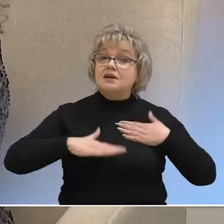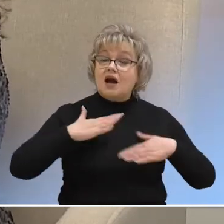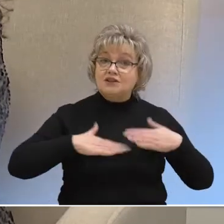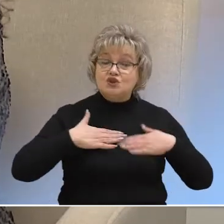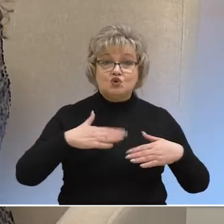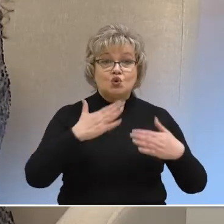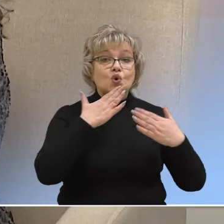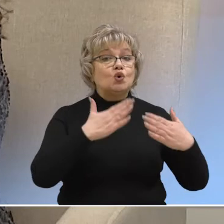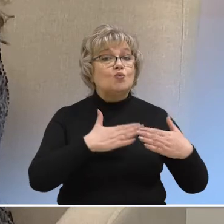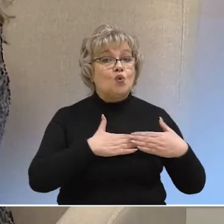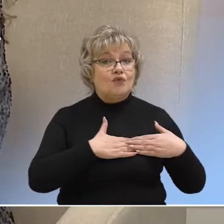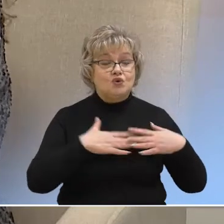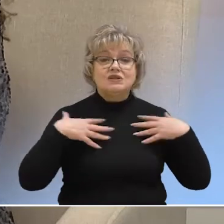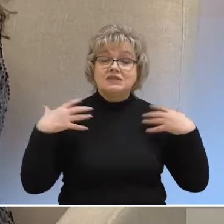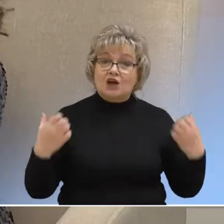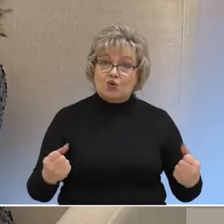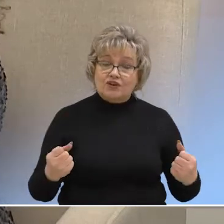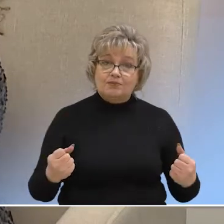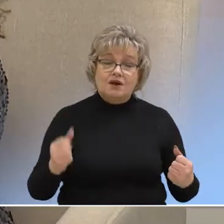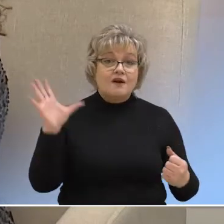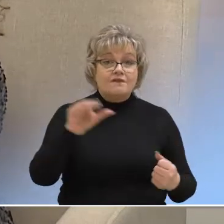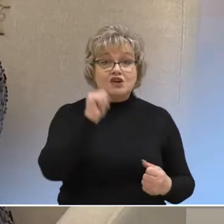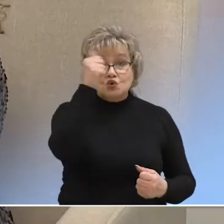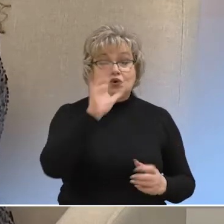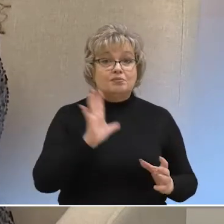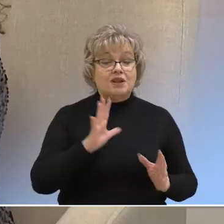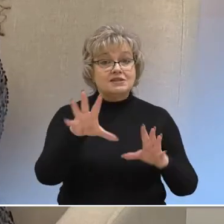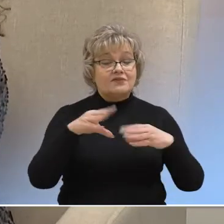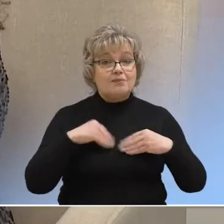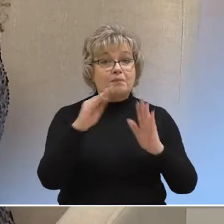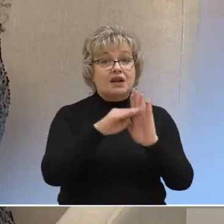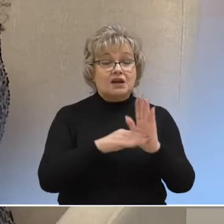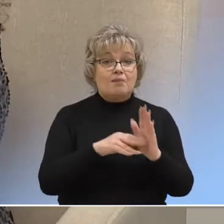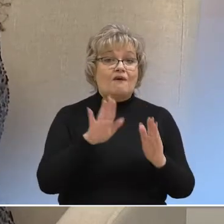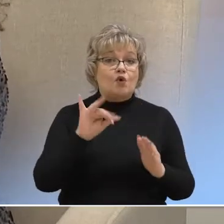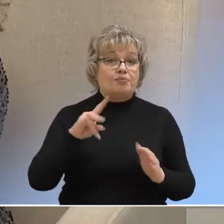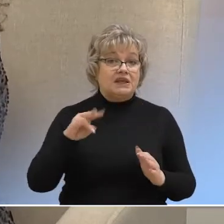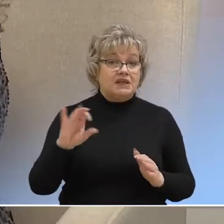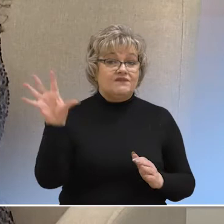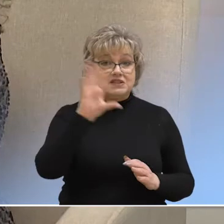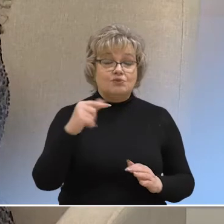радостью, любовью и здоровьем. Весь год с вами была программа «Вопреки всему».